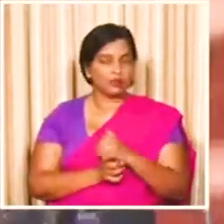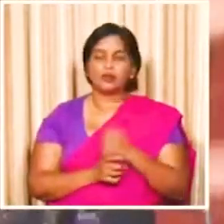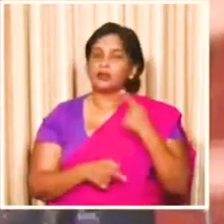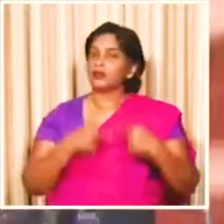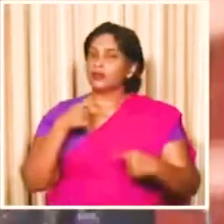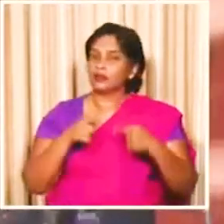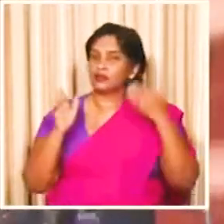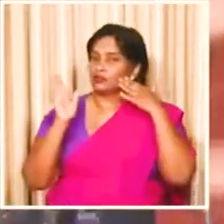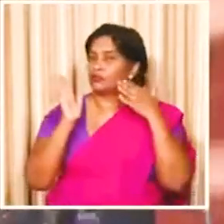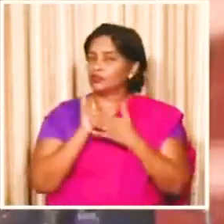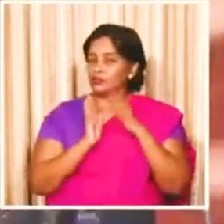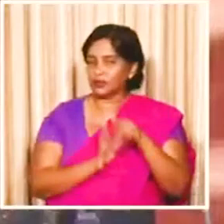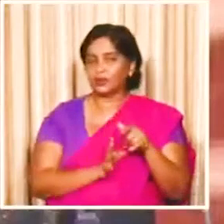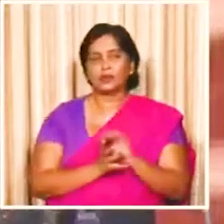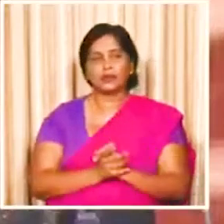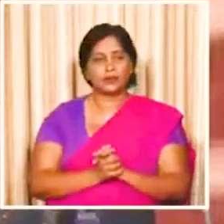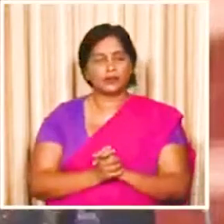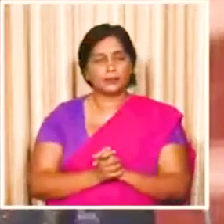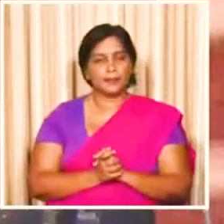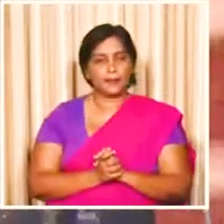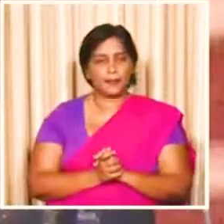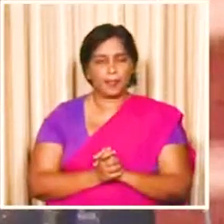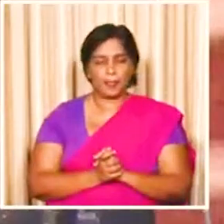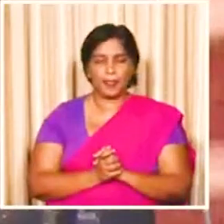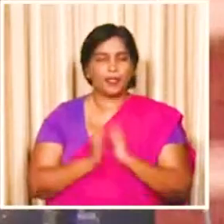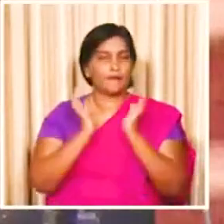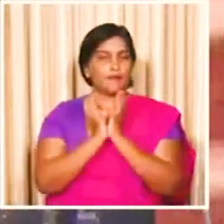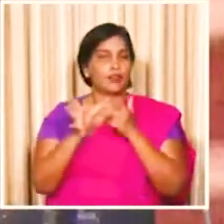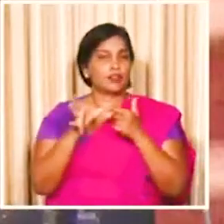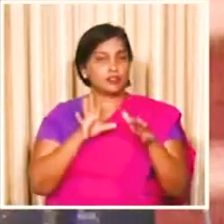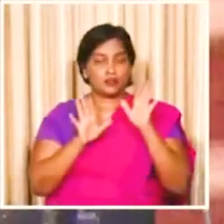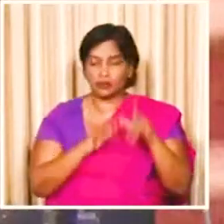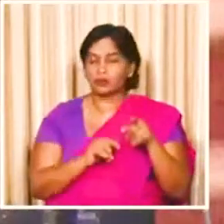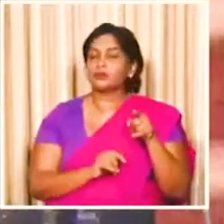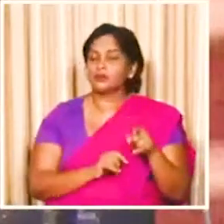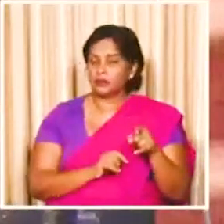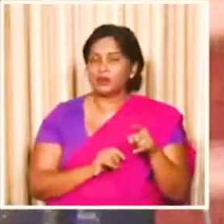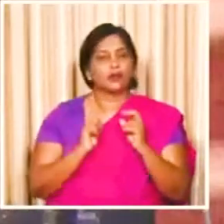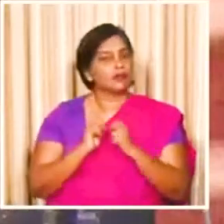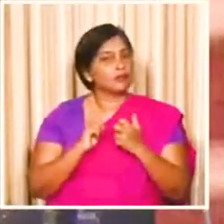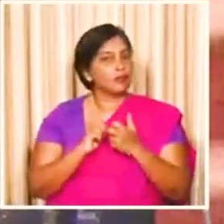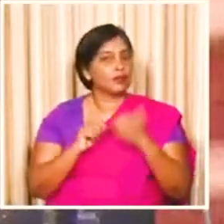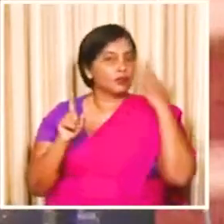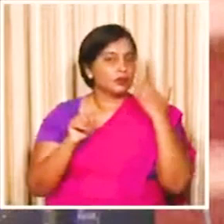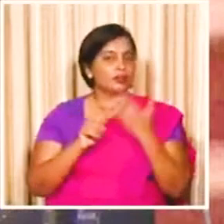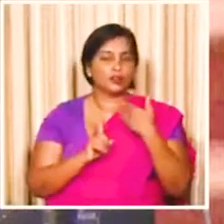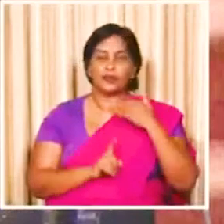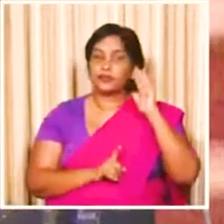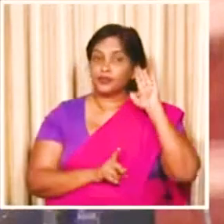எடுக்கப்பட்ட வன ஜீவராசிகளுடைய, அதாவது யானை தொல்லை, குரங்கு